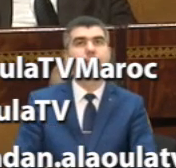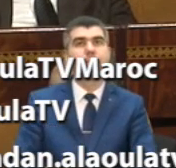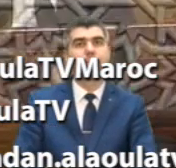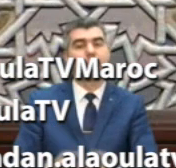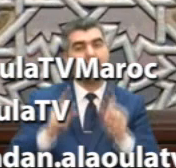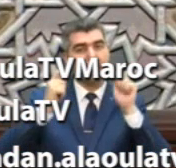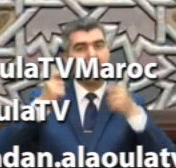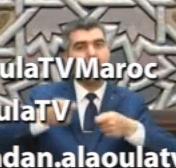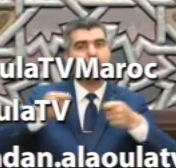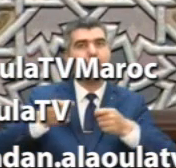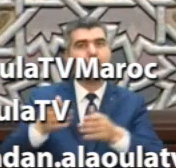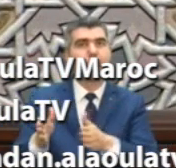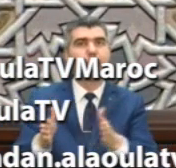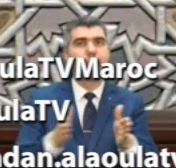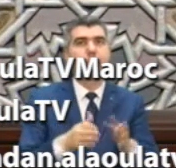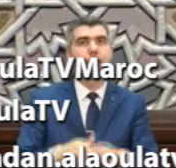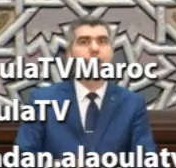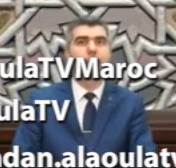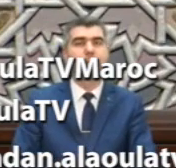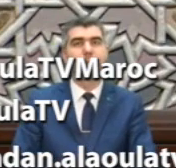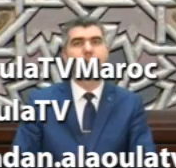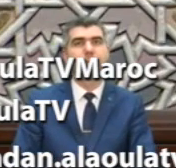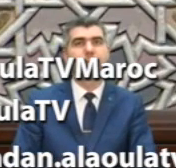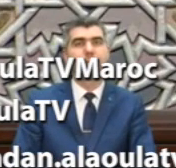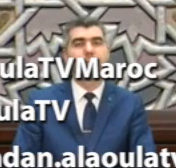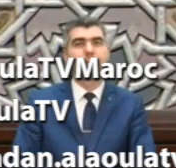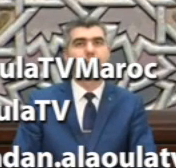عليكم. السلام عليكم.